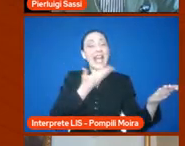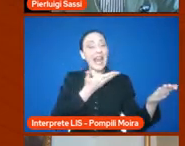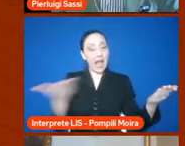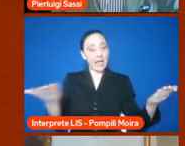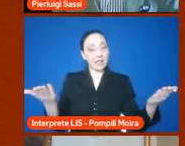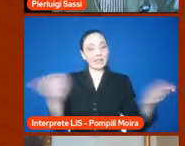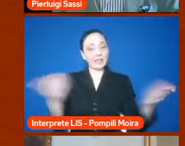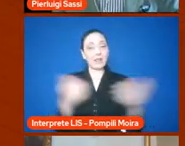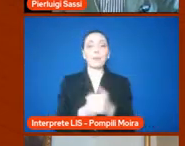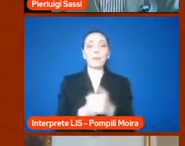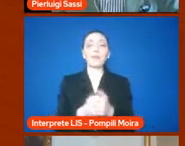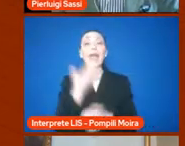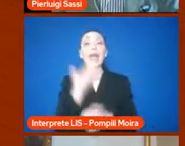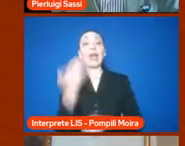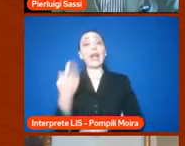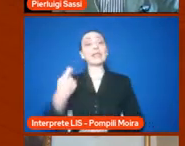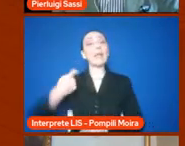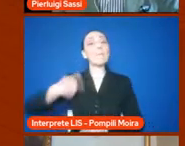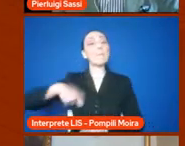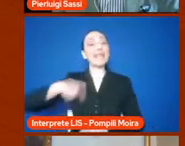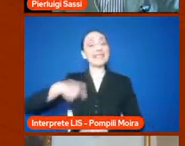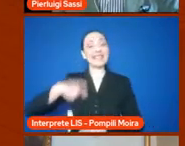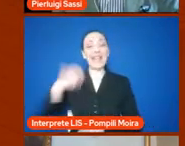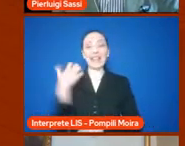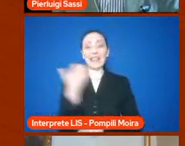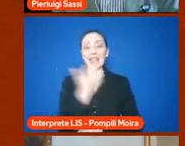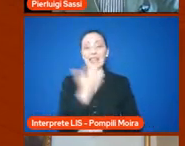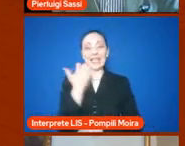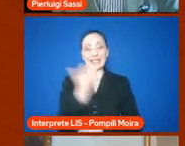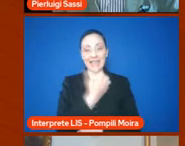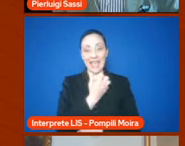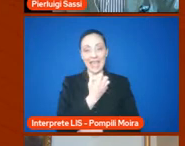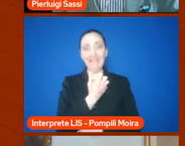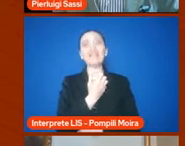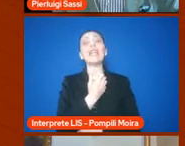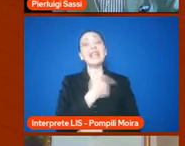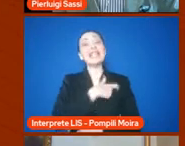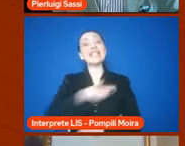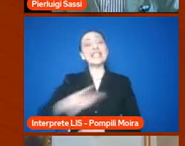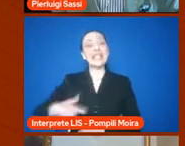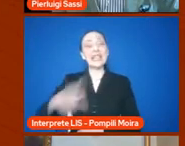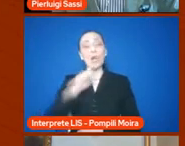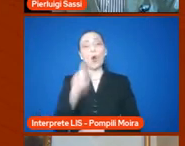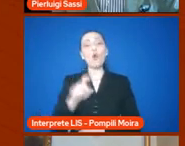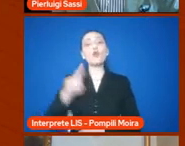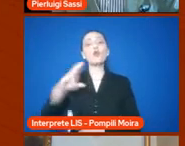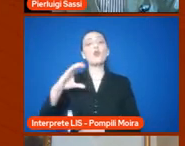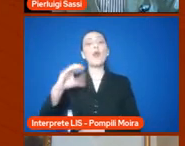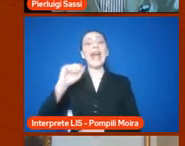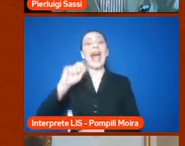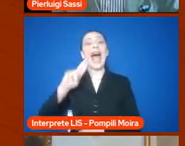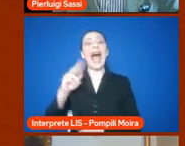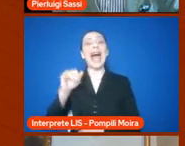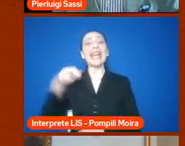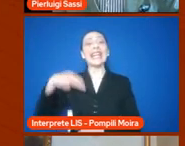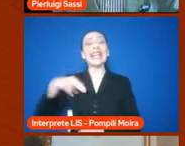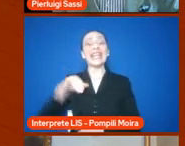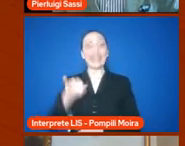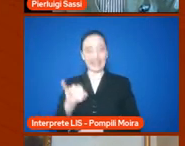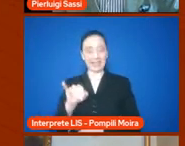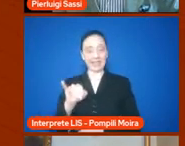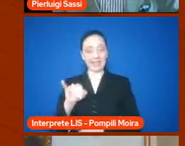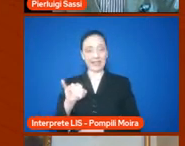cuore la Presidente Tesei, il Sindaco Zuccarini, anche per tutto il lavoro. So che avremmo dovuto